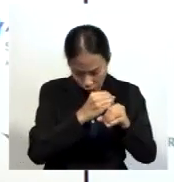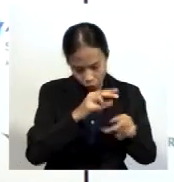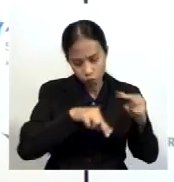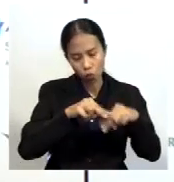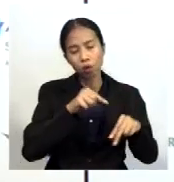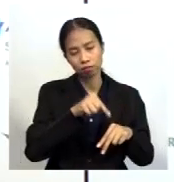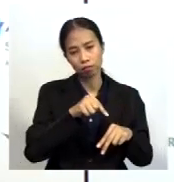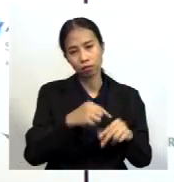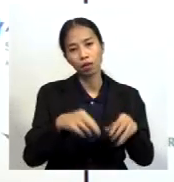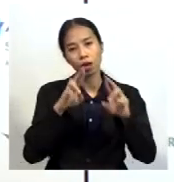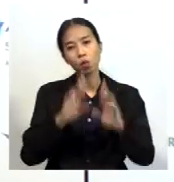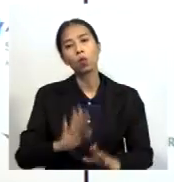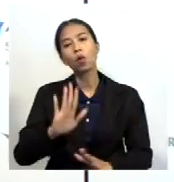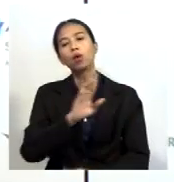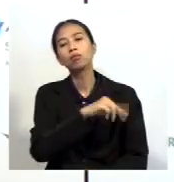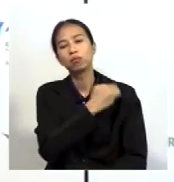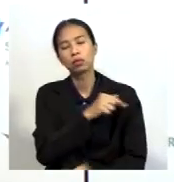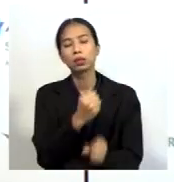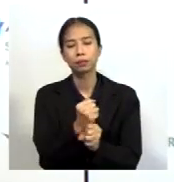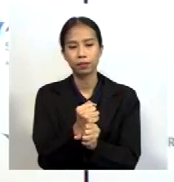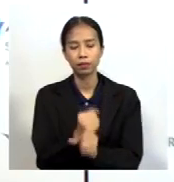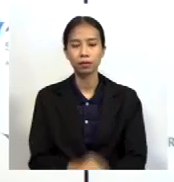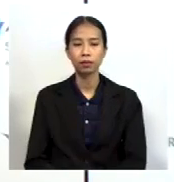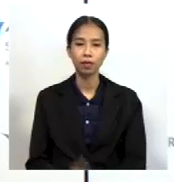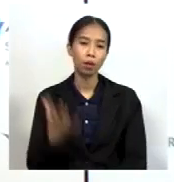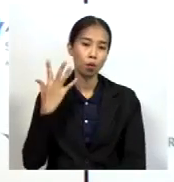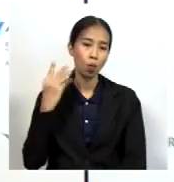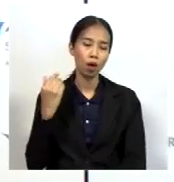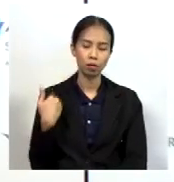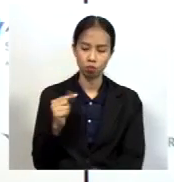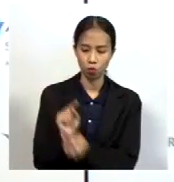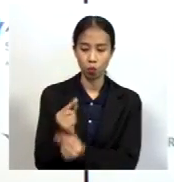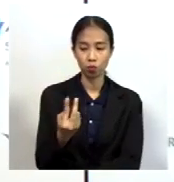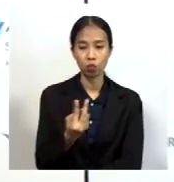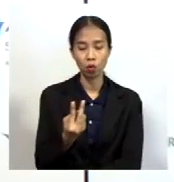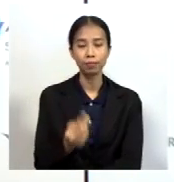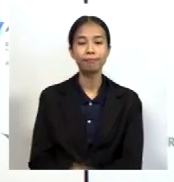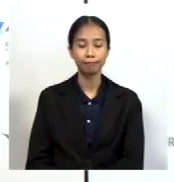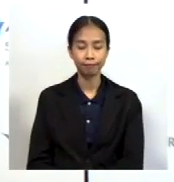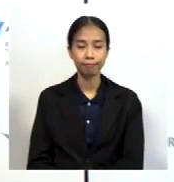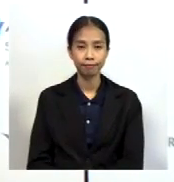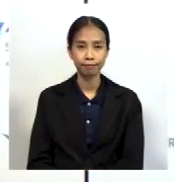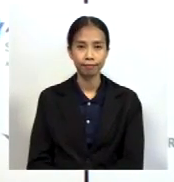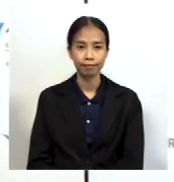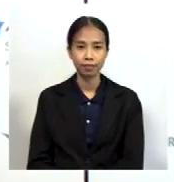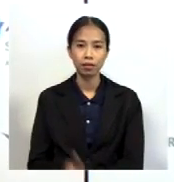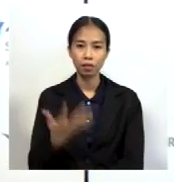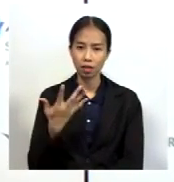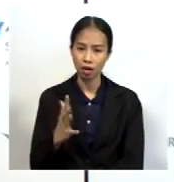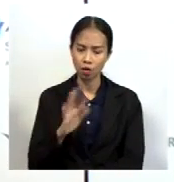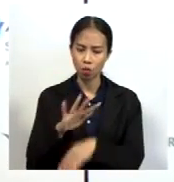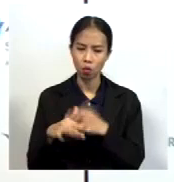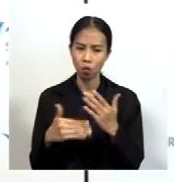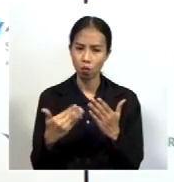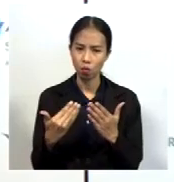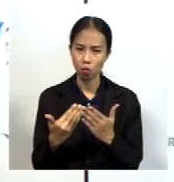ไวรัสอันนี้เป็นระบบที่ขั้นตอนปกติที่เราทำอยู่นะครับวันเมื่อวานก็มีอยู่แค่2รายนะครับทีนี้นอกจากนั้นทั้งหมดนะครับ